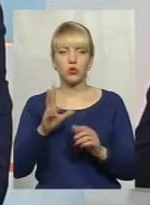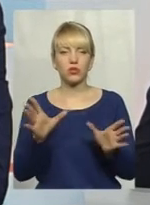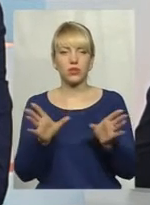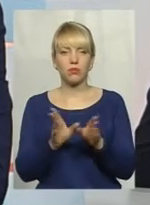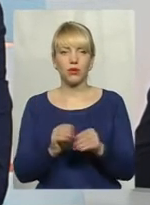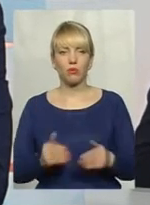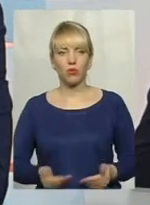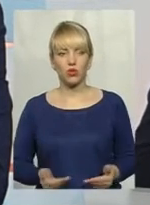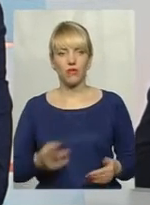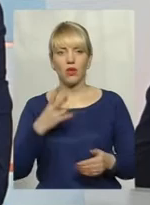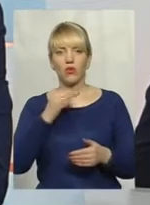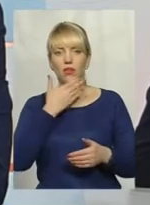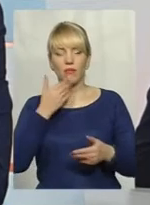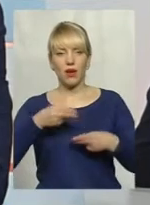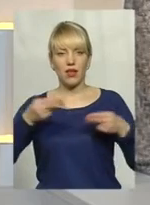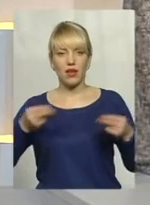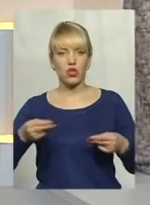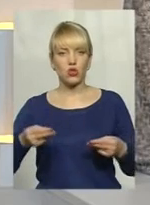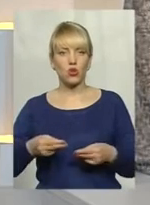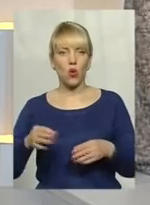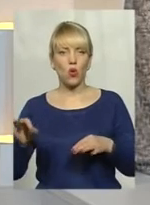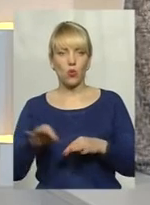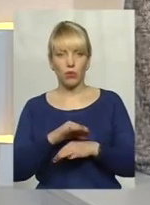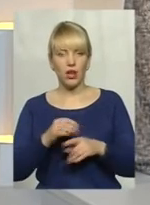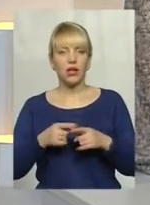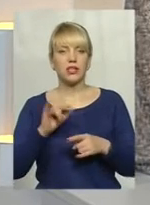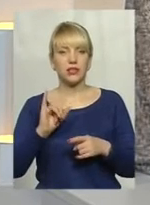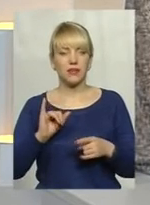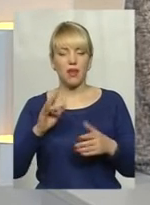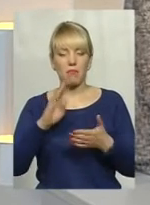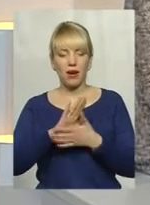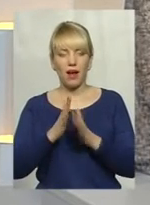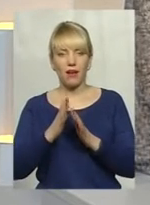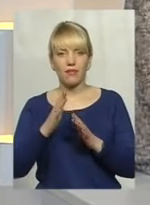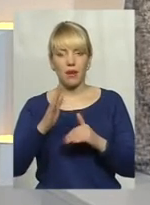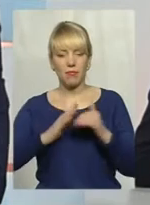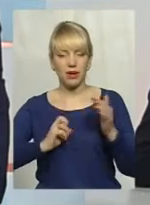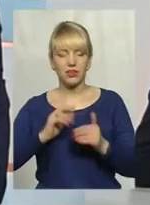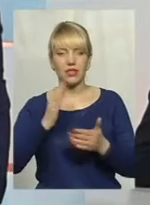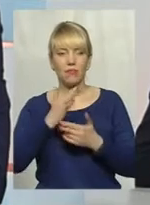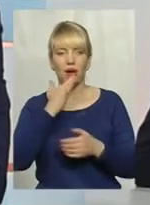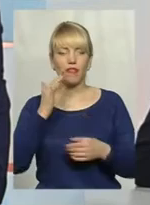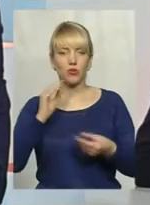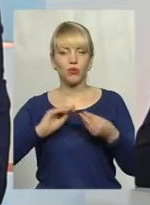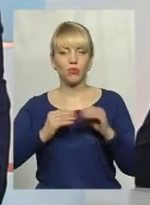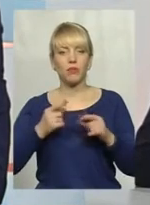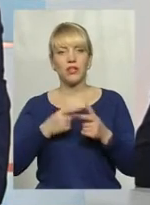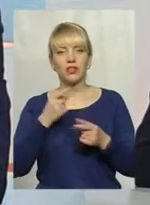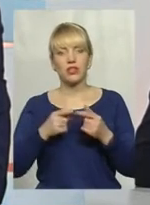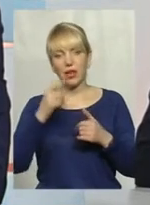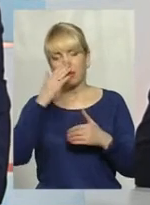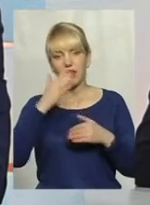проживають, але не уклали шлюб. Тому що на практиці виникало дуже багато проблем і питань, чи це близькі